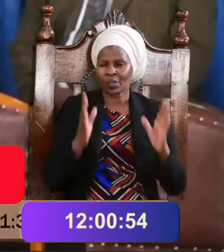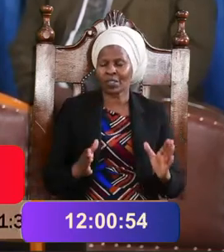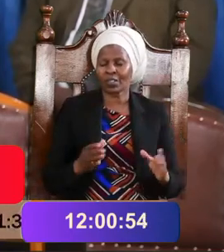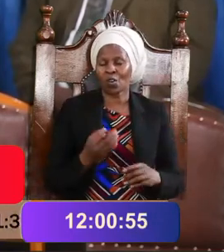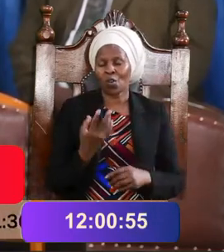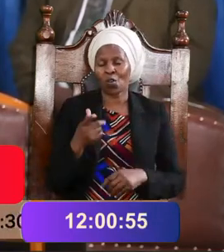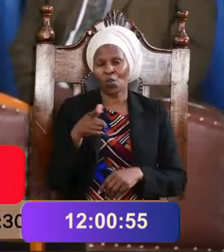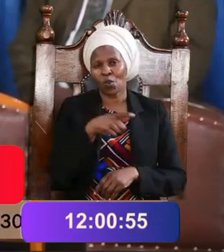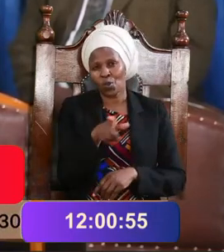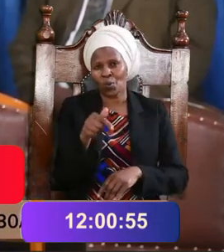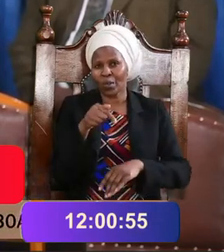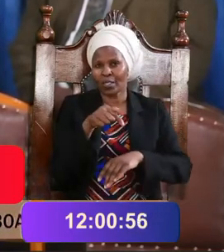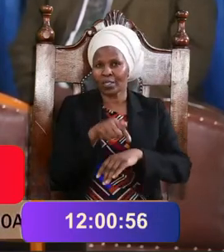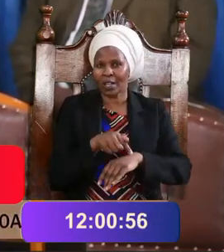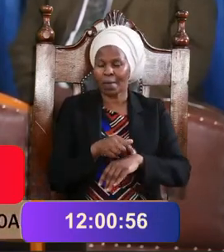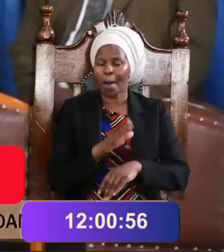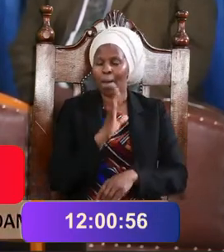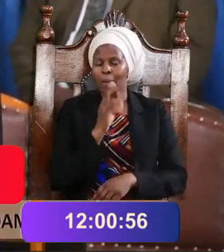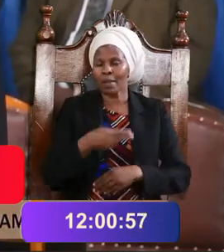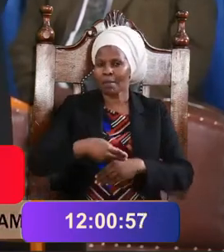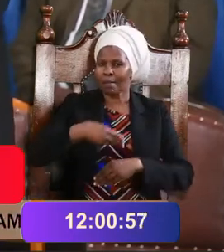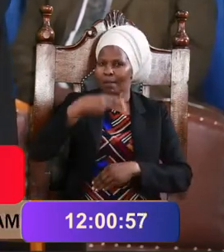zetu iwe juu.